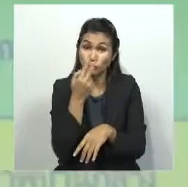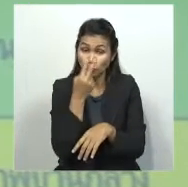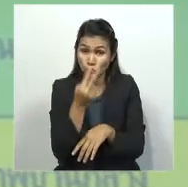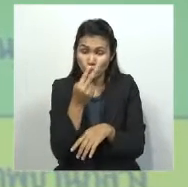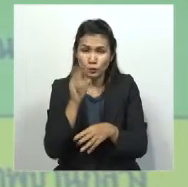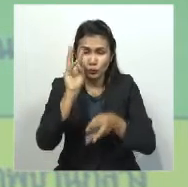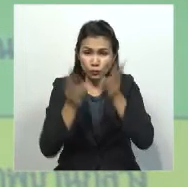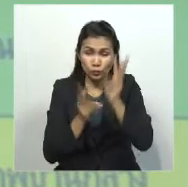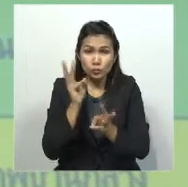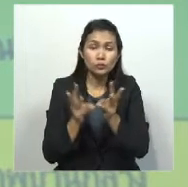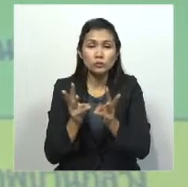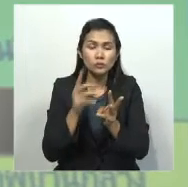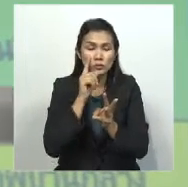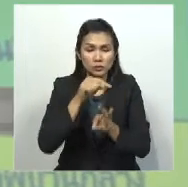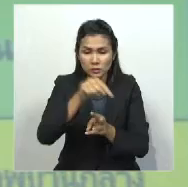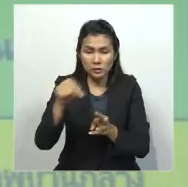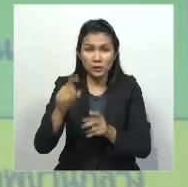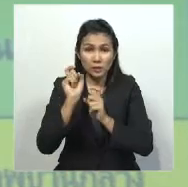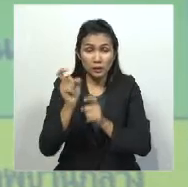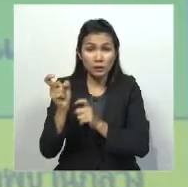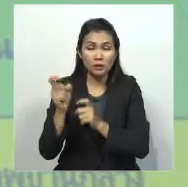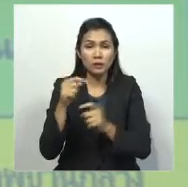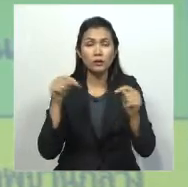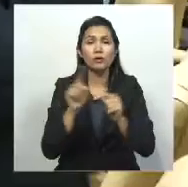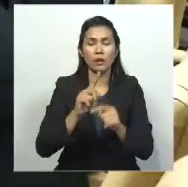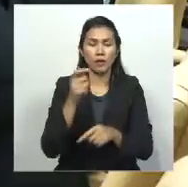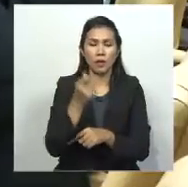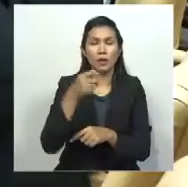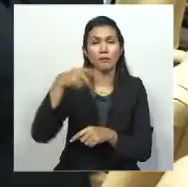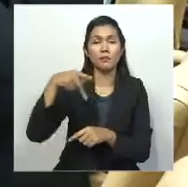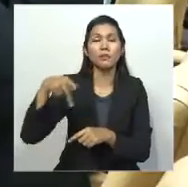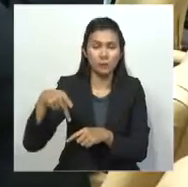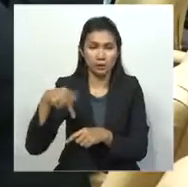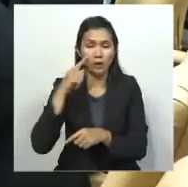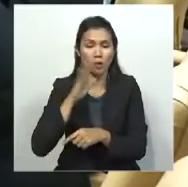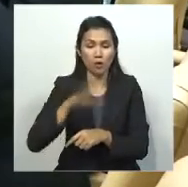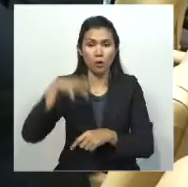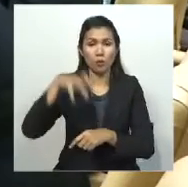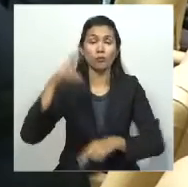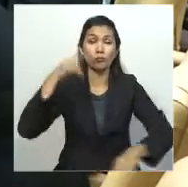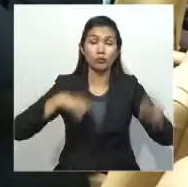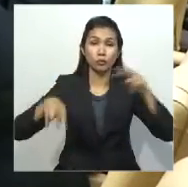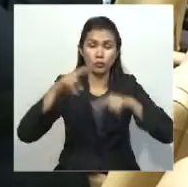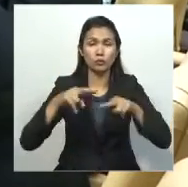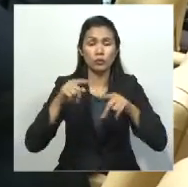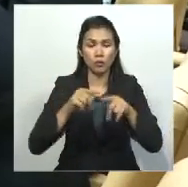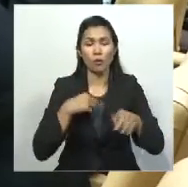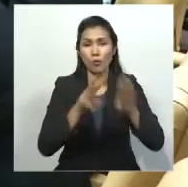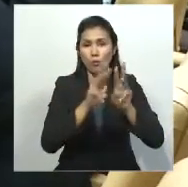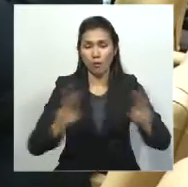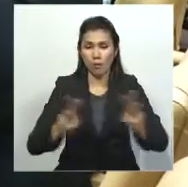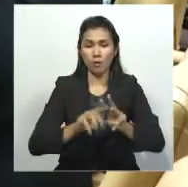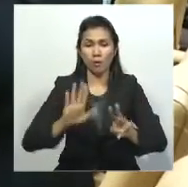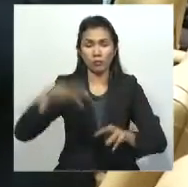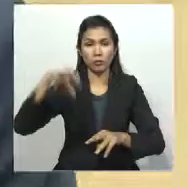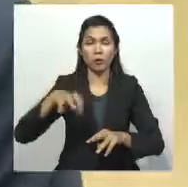ของฝุ่นละอองขนาดเล็กและพื้นที่จุดเสี่ยงผ่านแอปพลิเคชัน AirFort ไทยของกรมควบคุมมลพิษและเว็บไซต์ของกรม